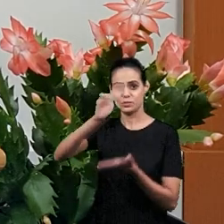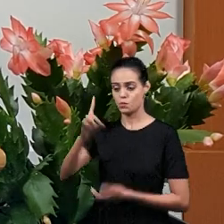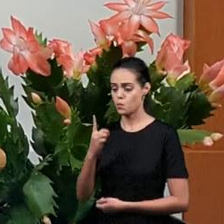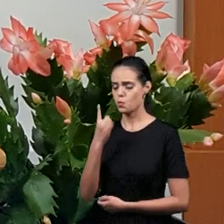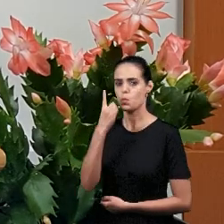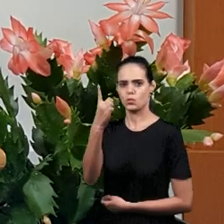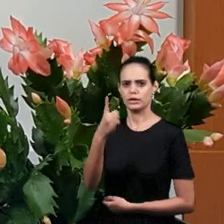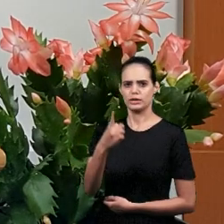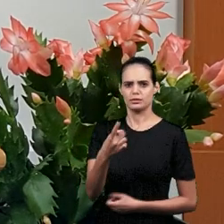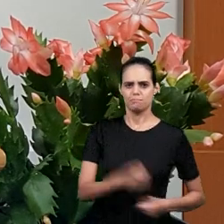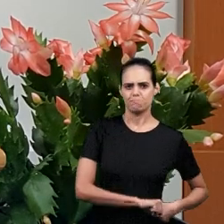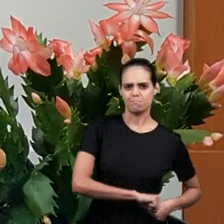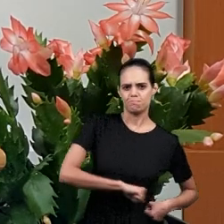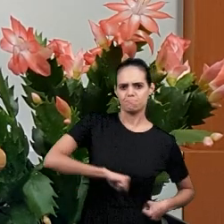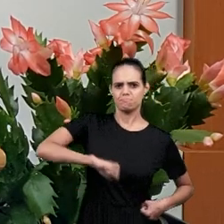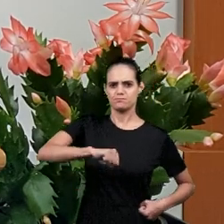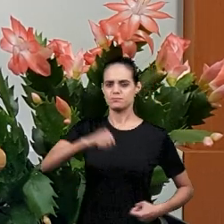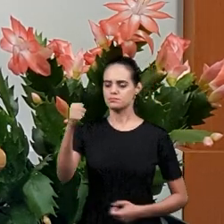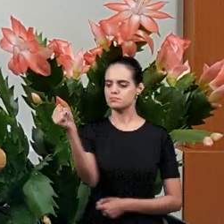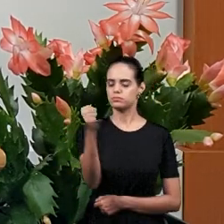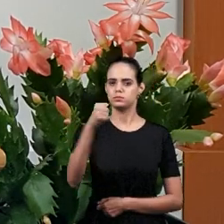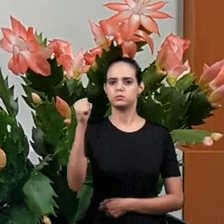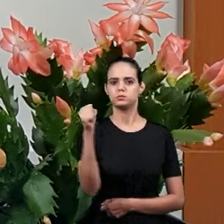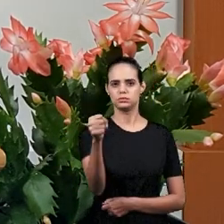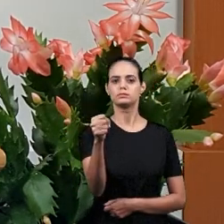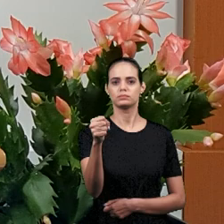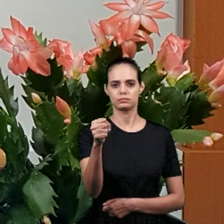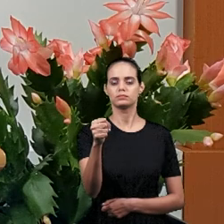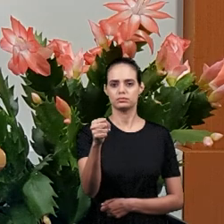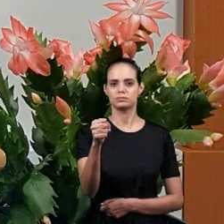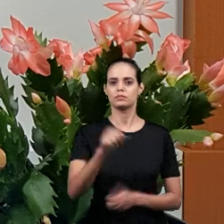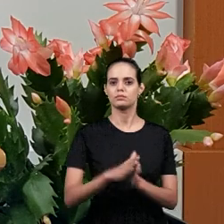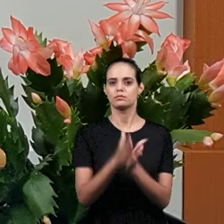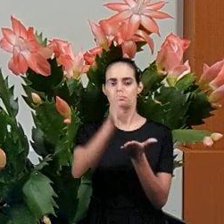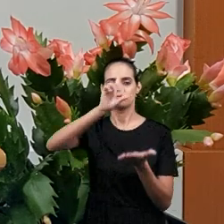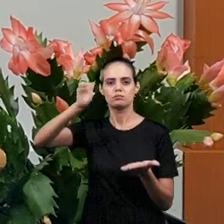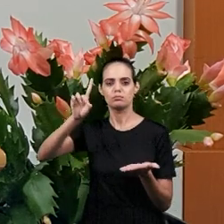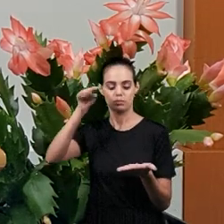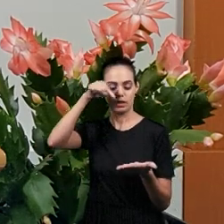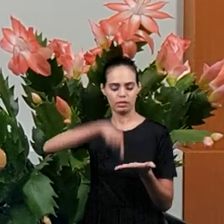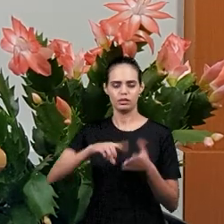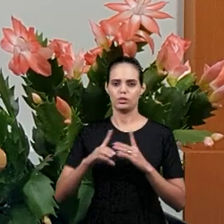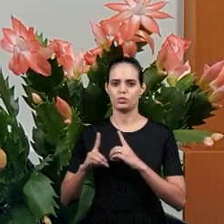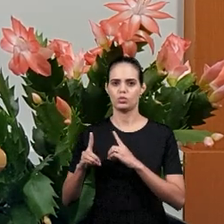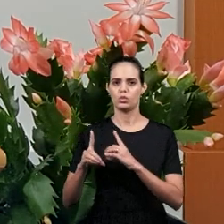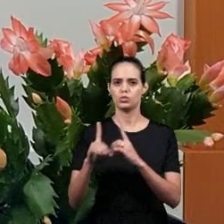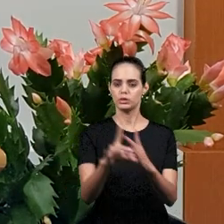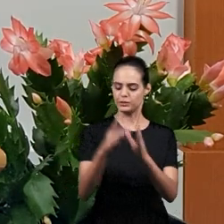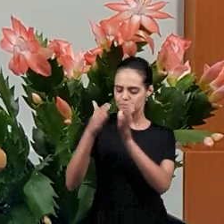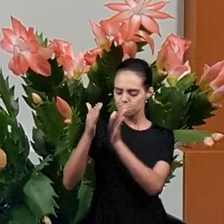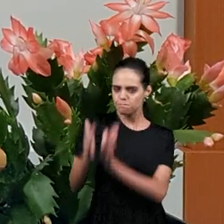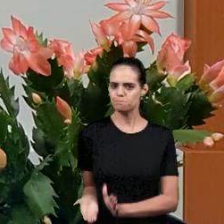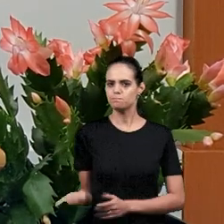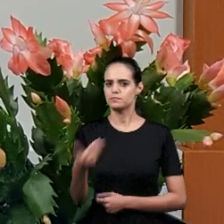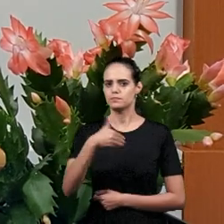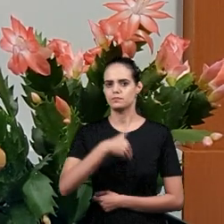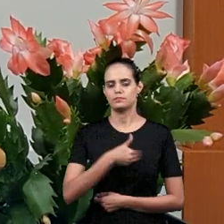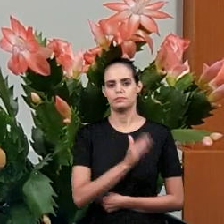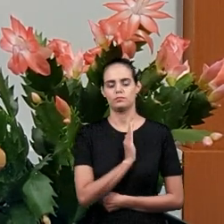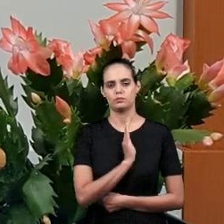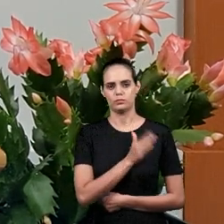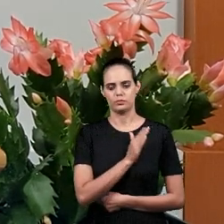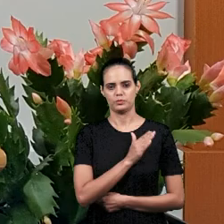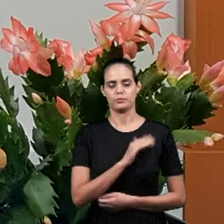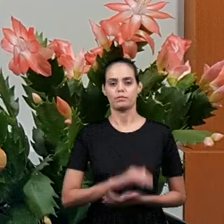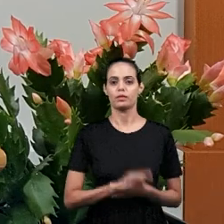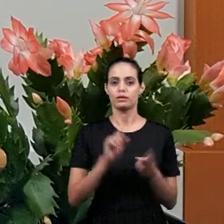C'est le fidèle de la doctrine de la parole. Et le troisième, nous allons voir en 2 Samuel 23, 11. Et